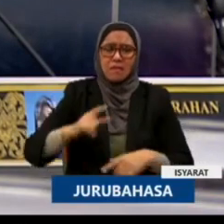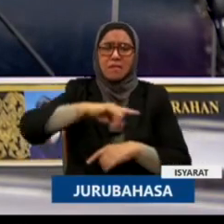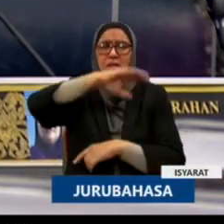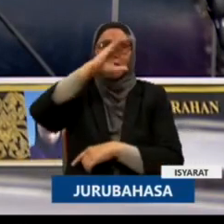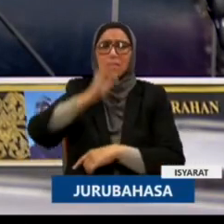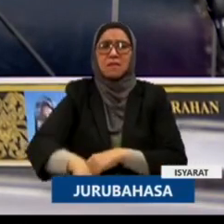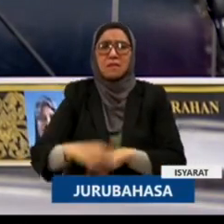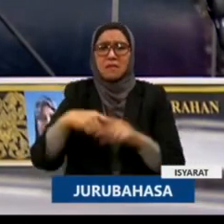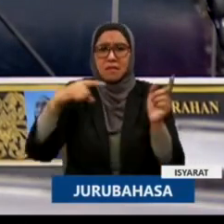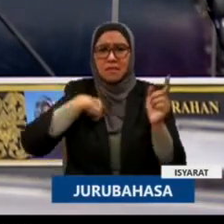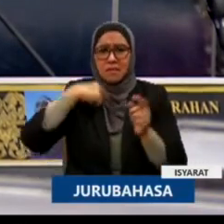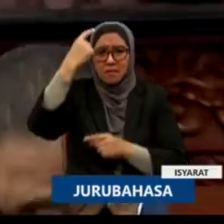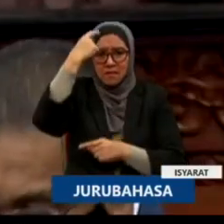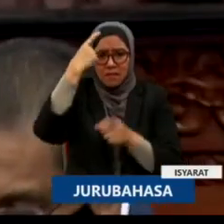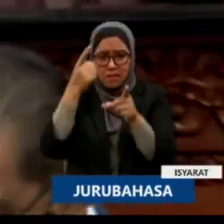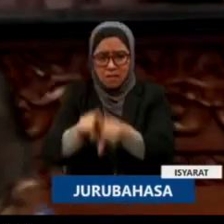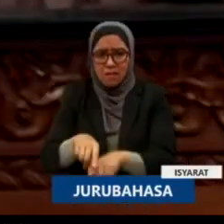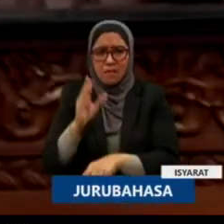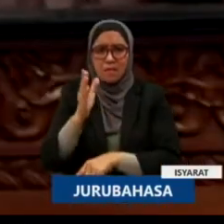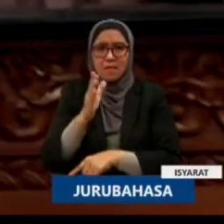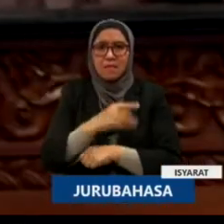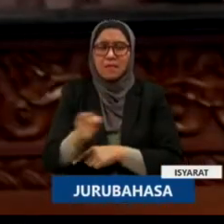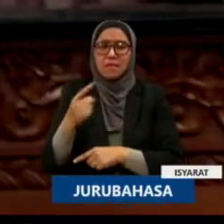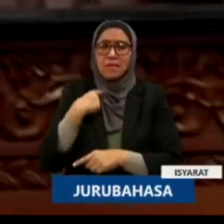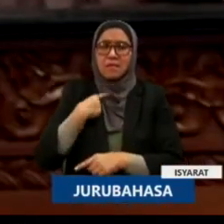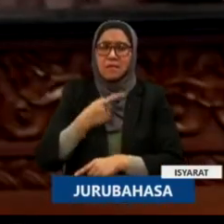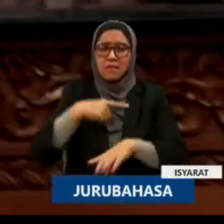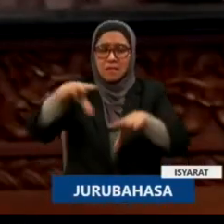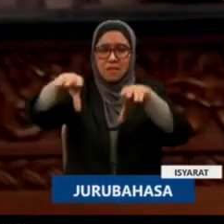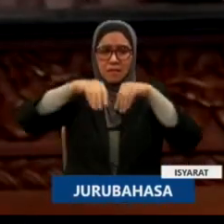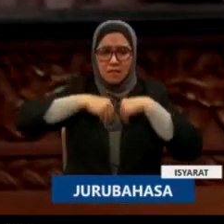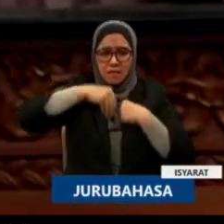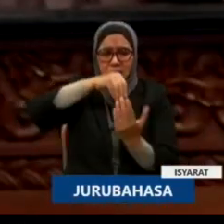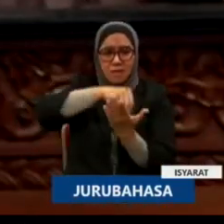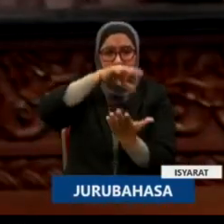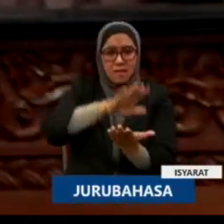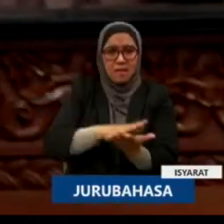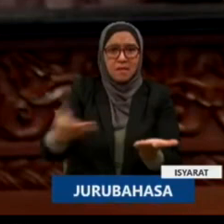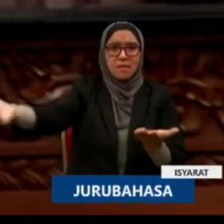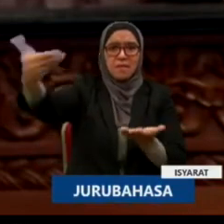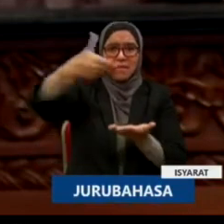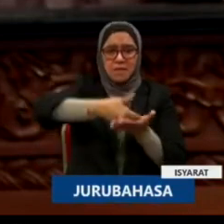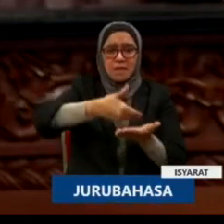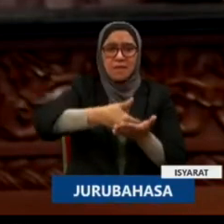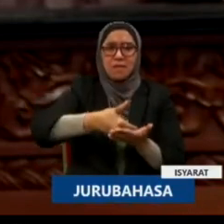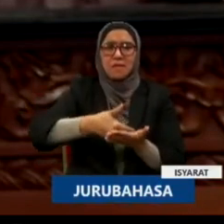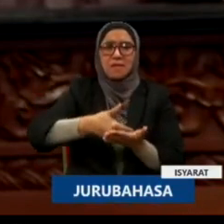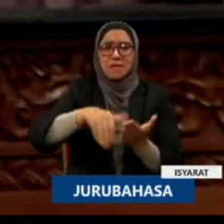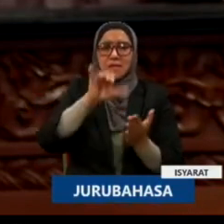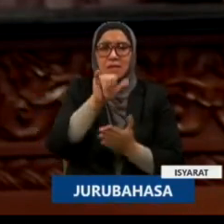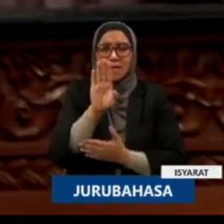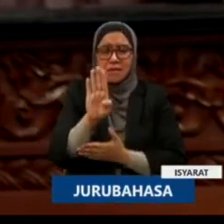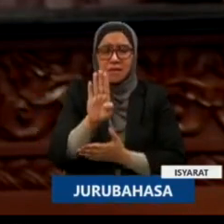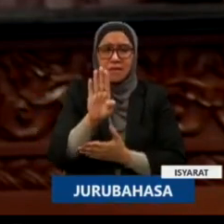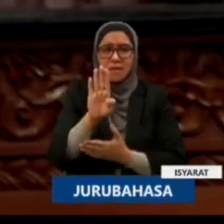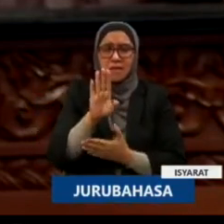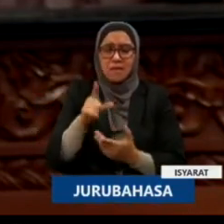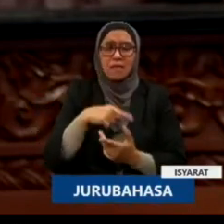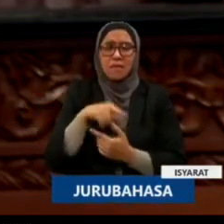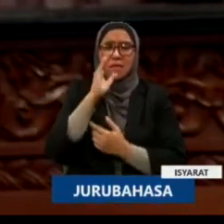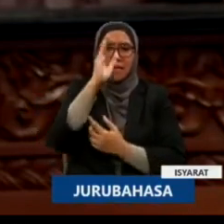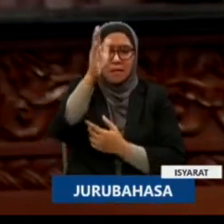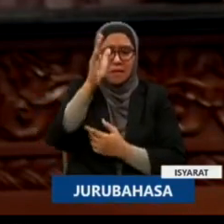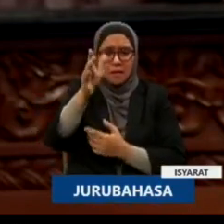ngambil malam sarana yang berhormat kota Semarang dan kami akan melihat smule berkaitan kali ini setelah lembaga setan